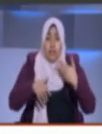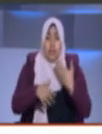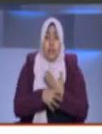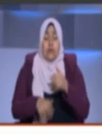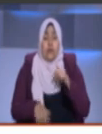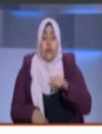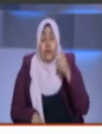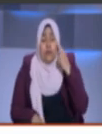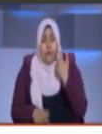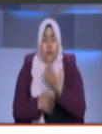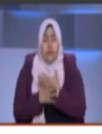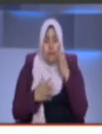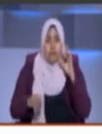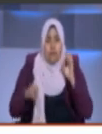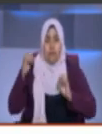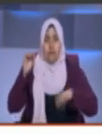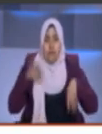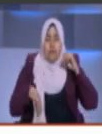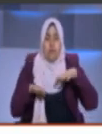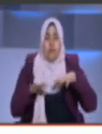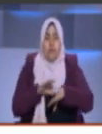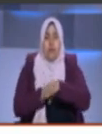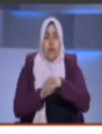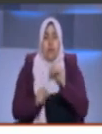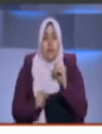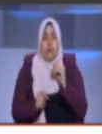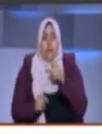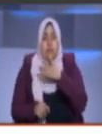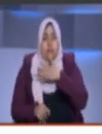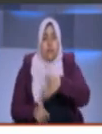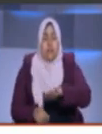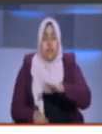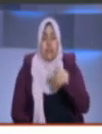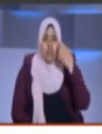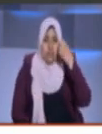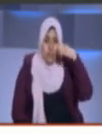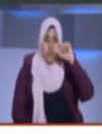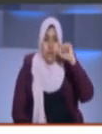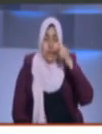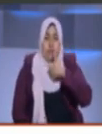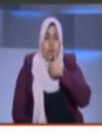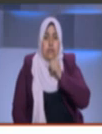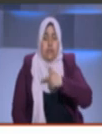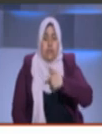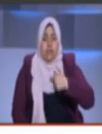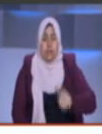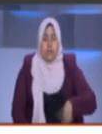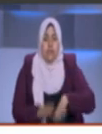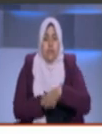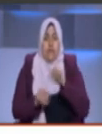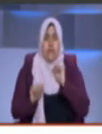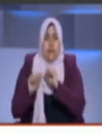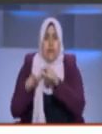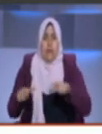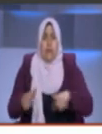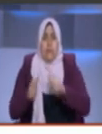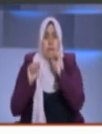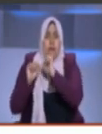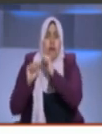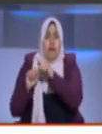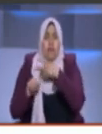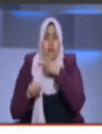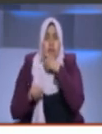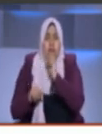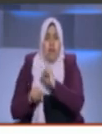وطاه الجدل الذي اثارته تصريحات السفير الصيني لدى باريس حين انتقد الطريقه